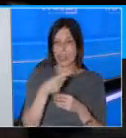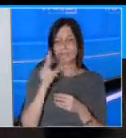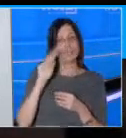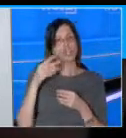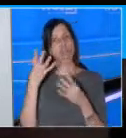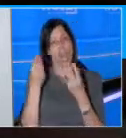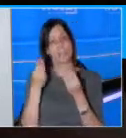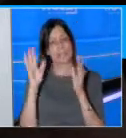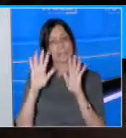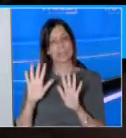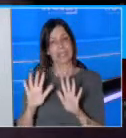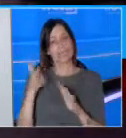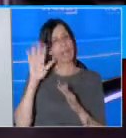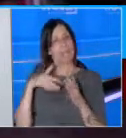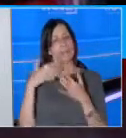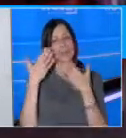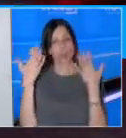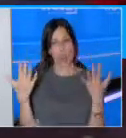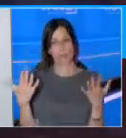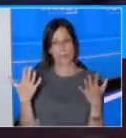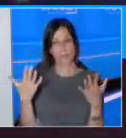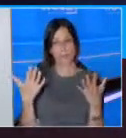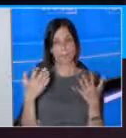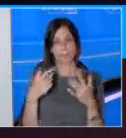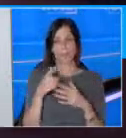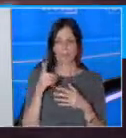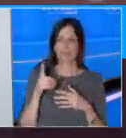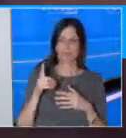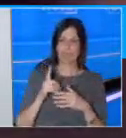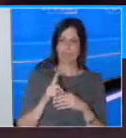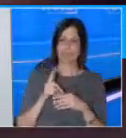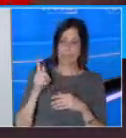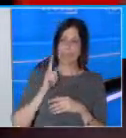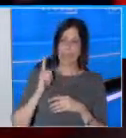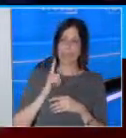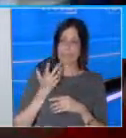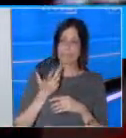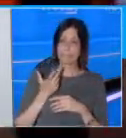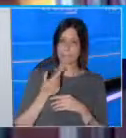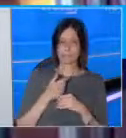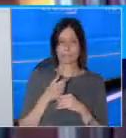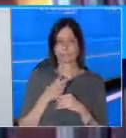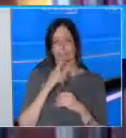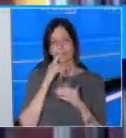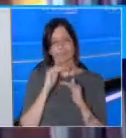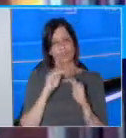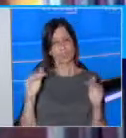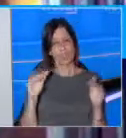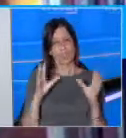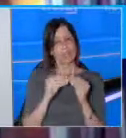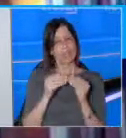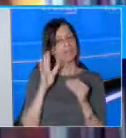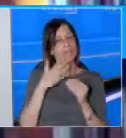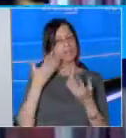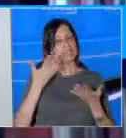הרבה סרטים גם גדולים שמחכים יפה מאוד בשקט עם כל יחסי